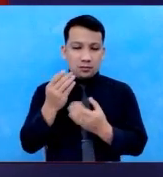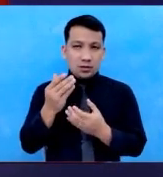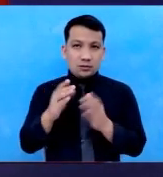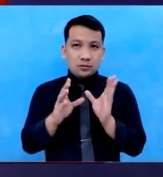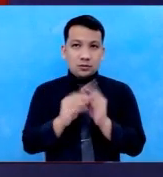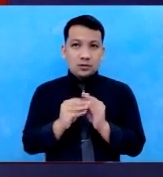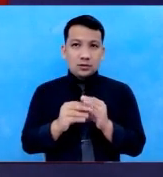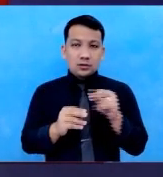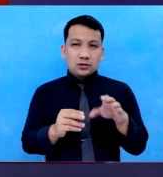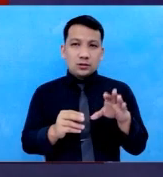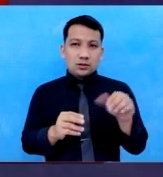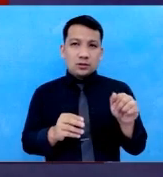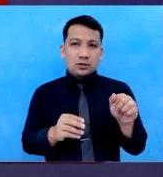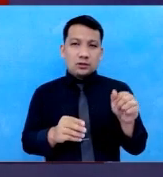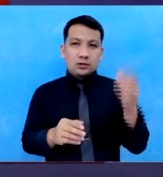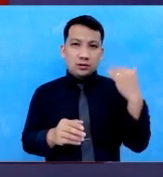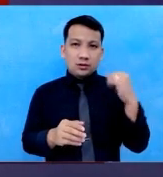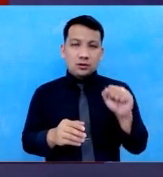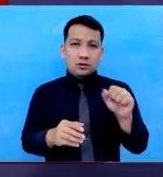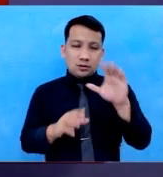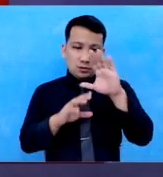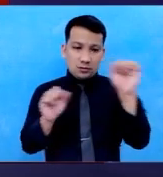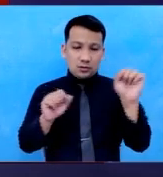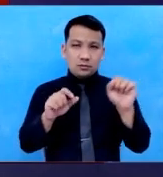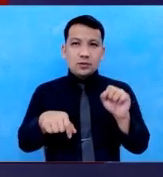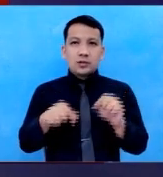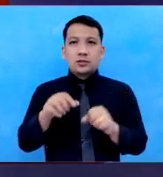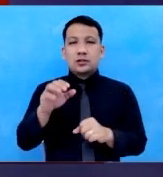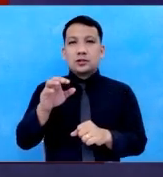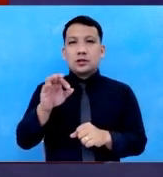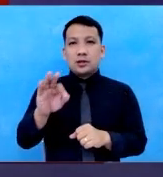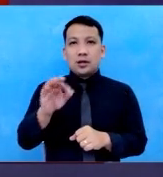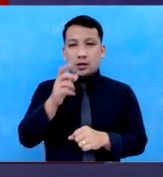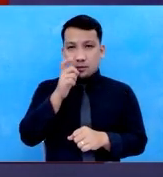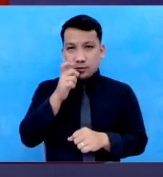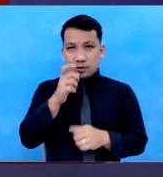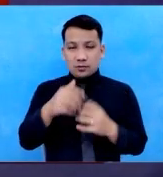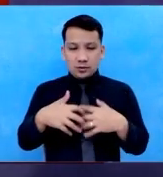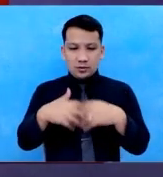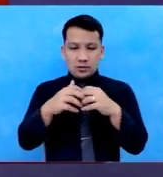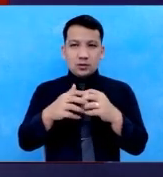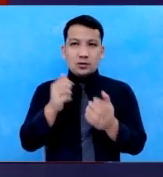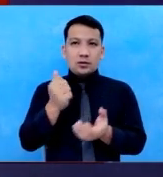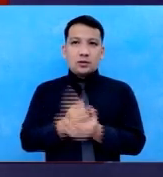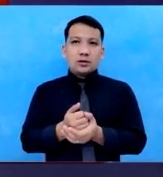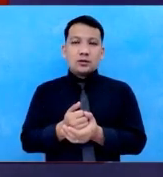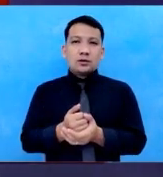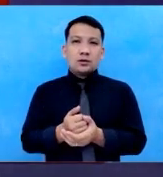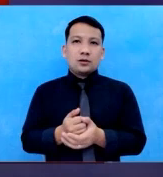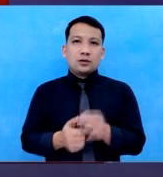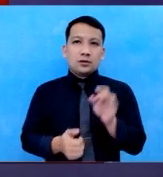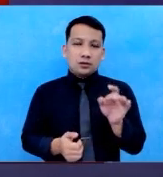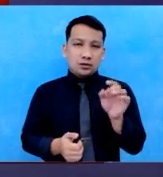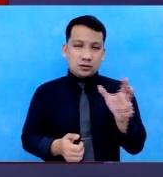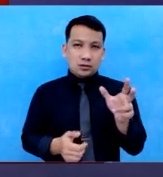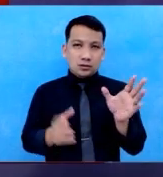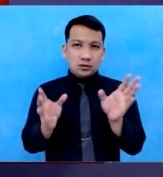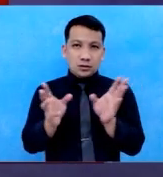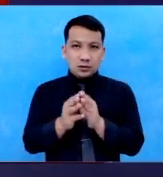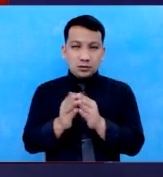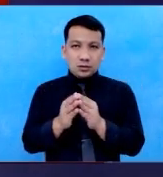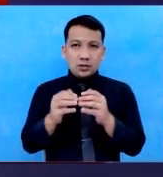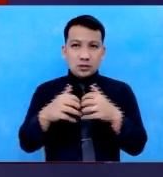LEDAC sa ilalim ni dating Pangulong Fidel Ramos na siya ring nagtatag nito. 83 LEDAC meetings po ang ginanap sa ilalim